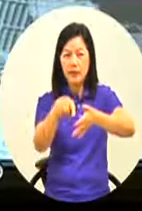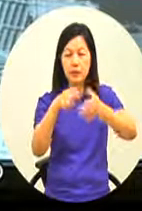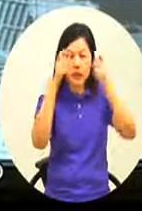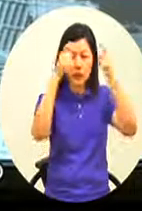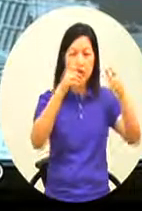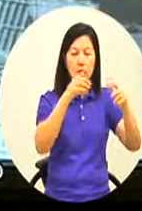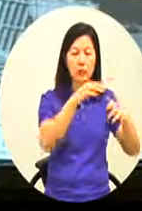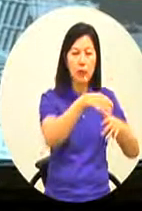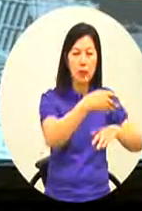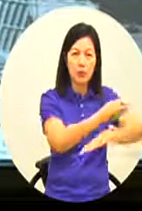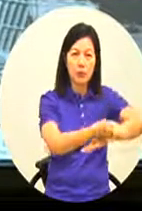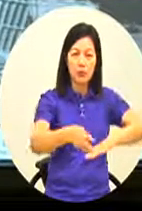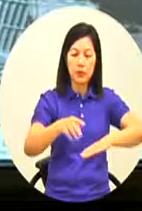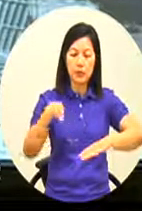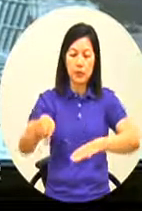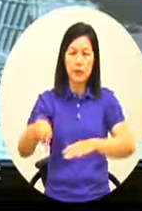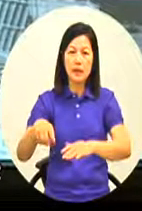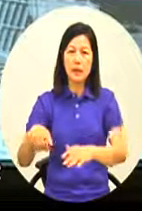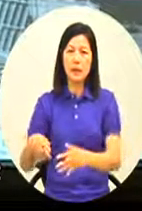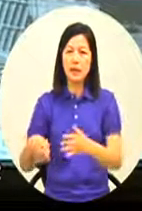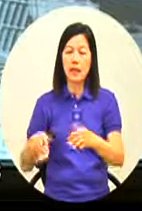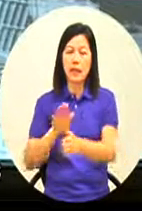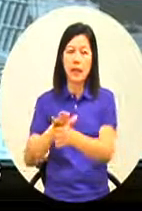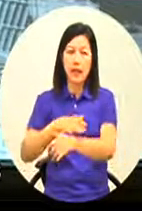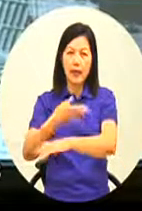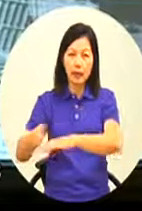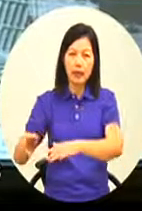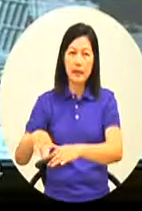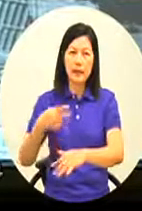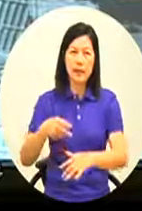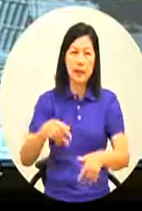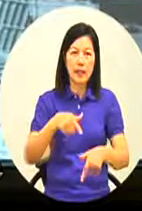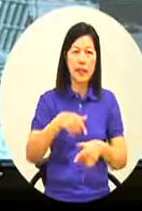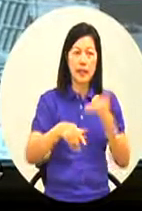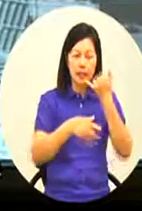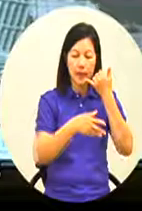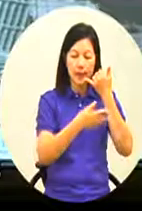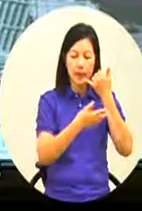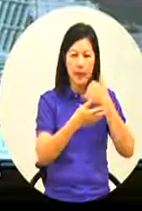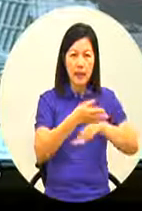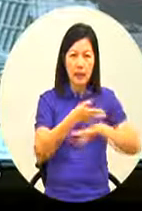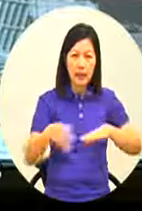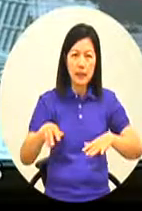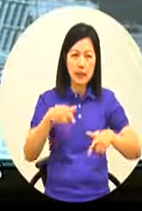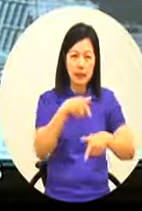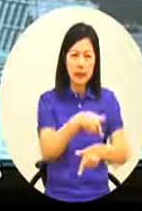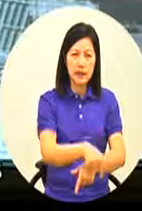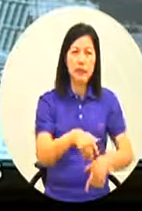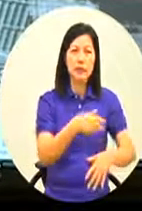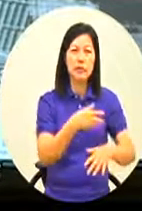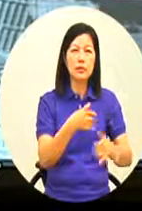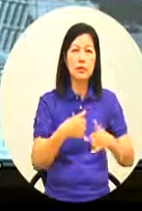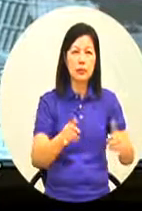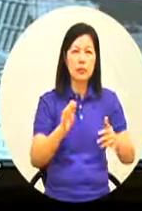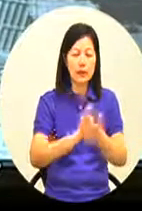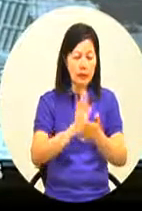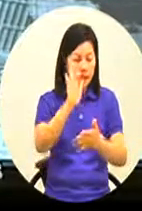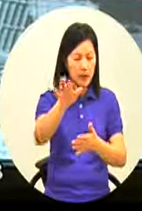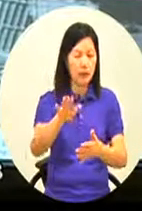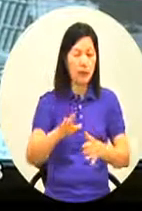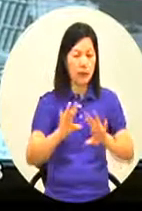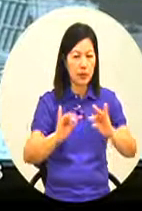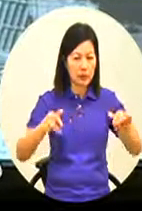啦，这爱河，这是那个河西路，这是铁吉咯， 未来我们这铁路要地下化，未